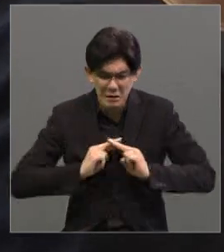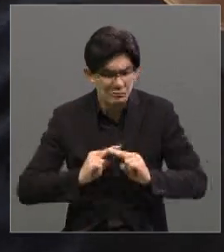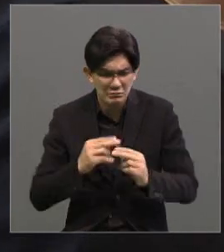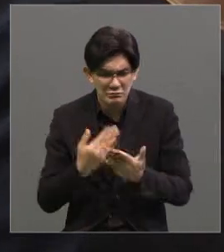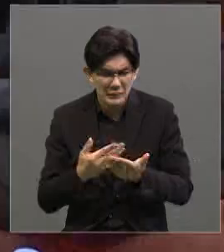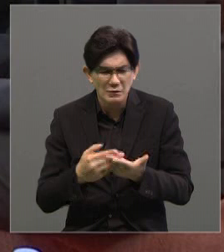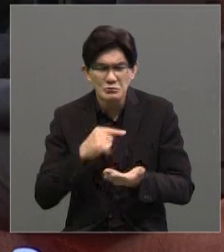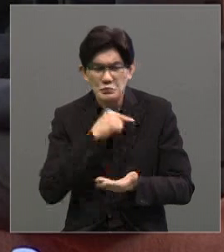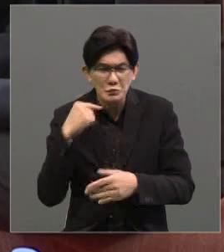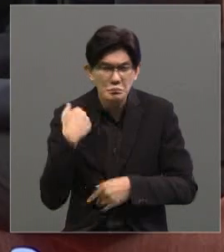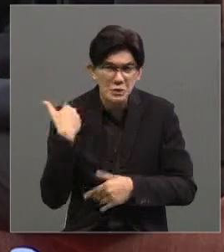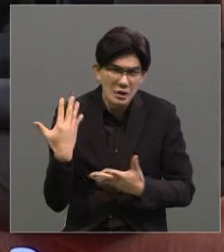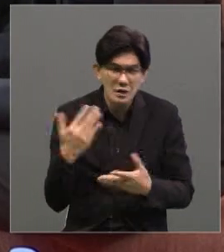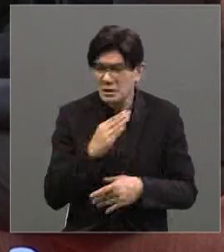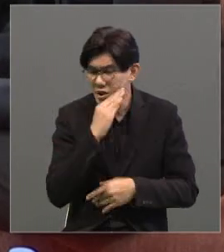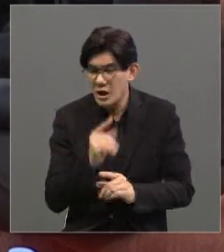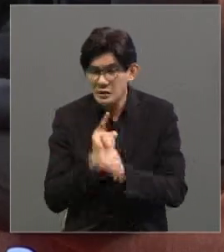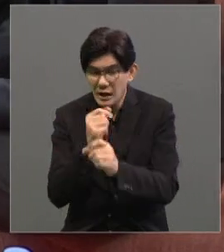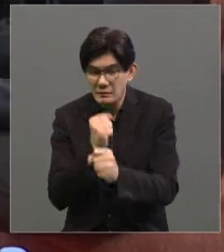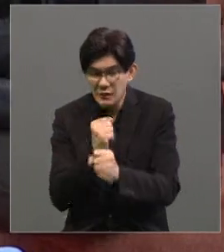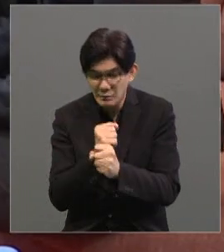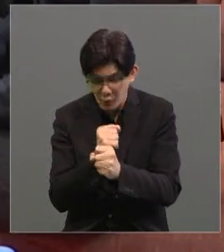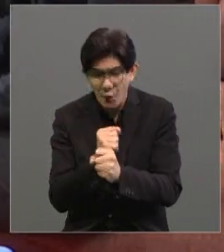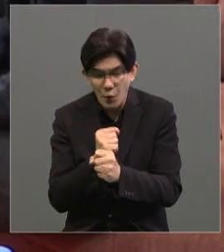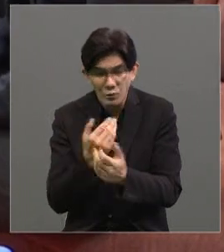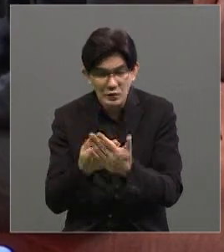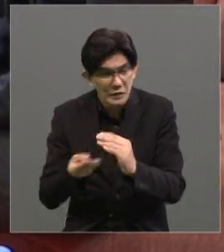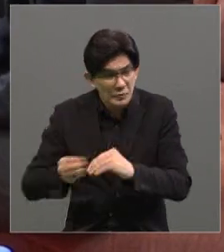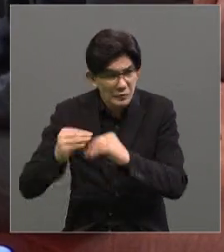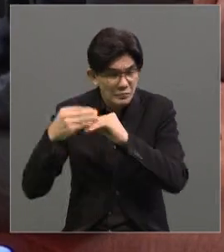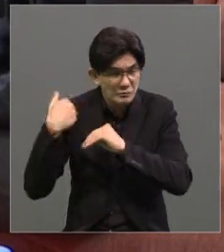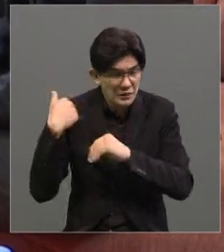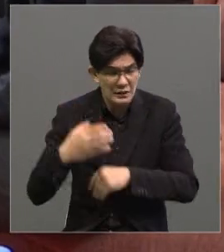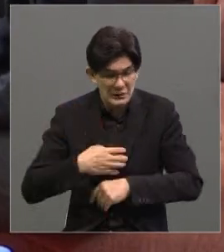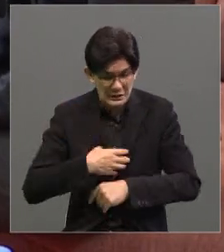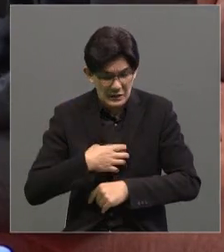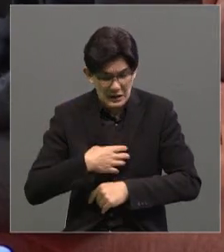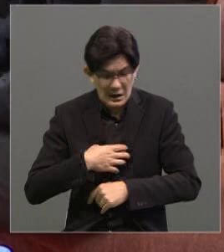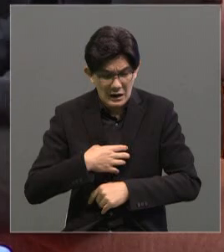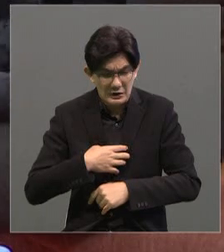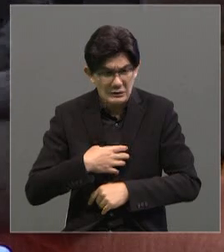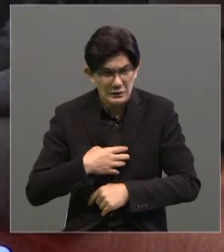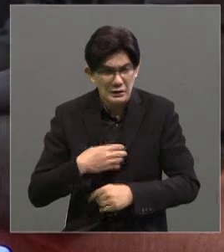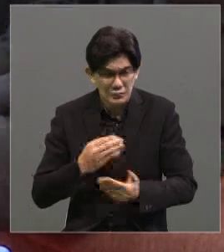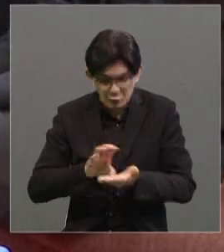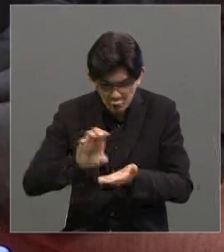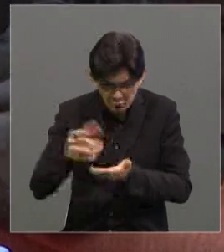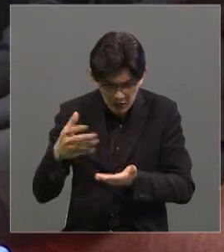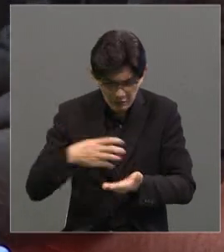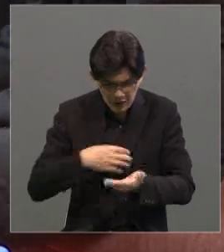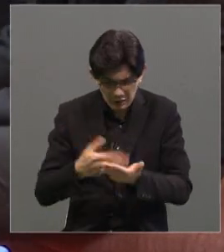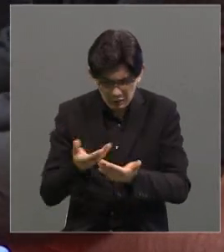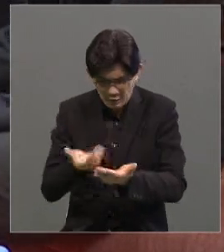แต่ว่าถ้าเทรดตามที่มิจฉาชีพบอกก็จะได้กำไรแล้วพอลงทุนไปเยอะๆอยากจะถอนเงินออกมาก็ทำไม่ได้และ